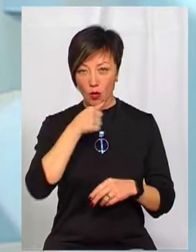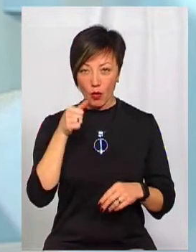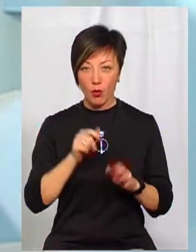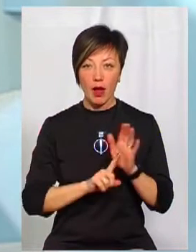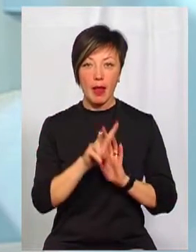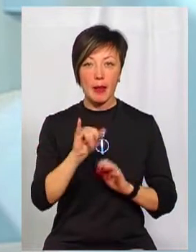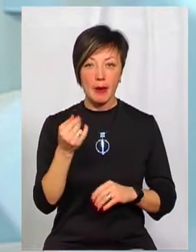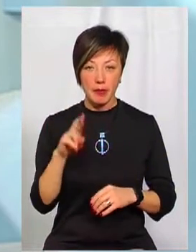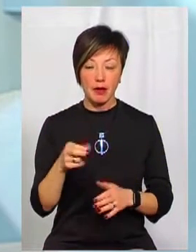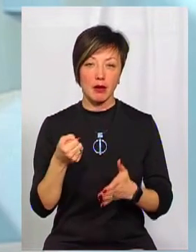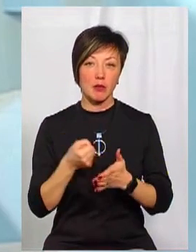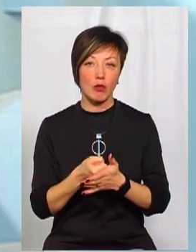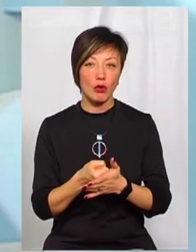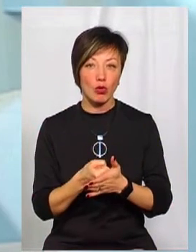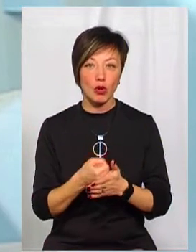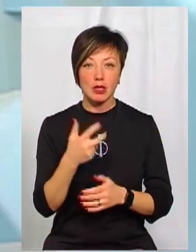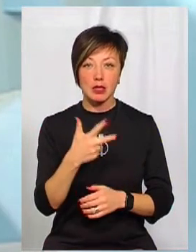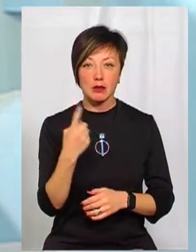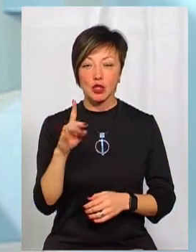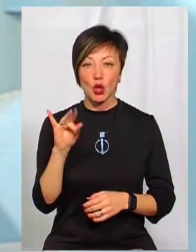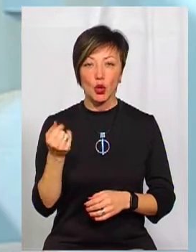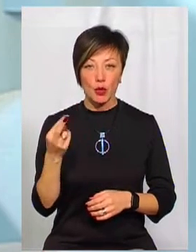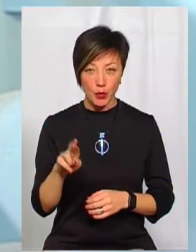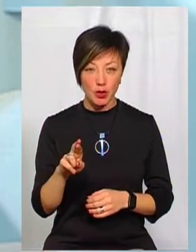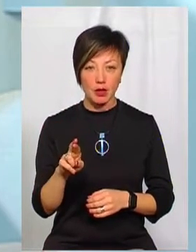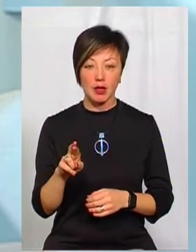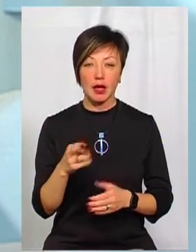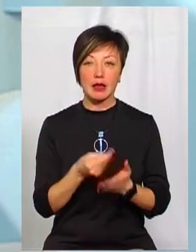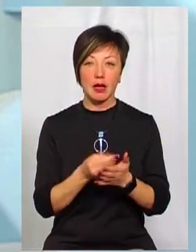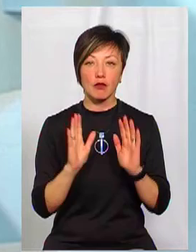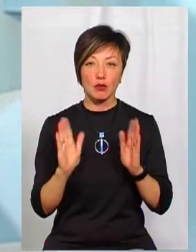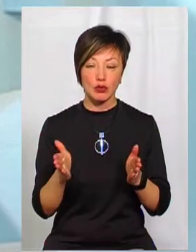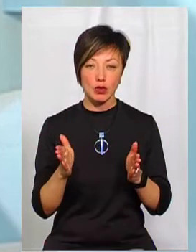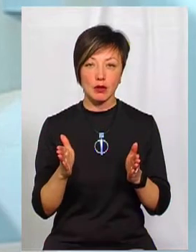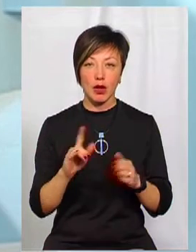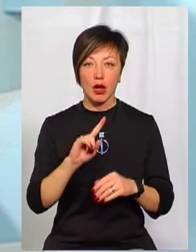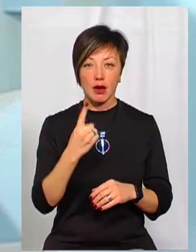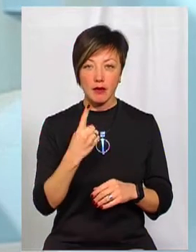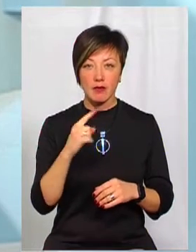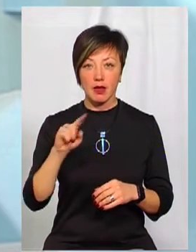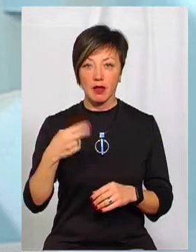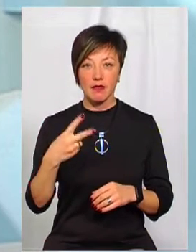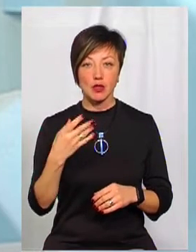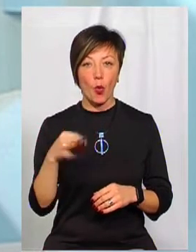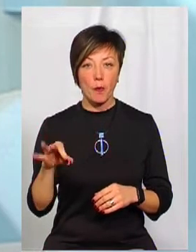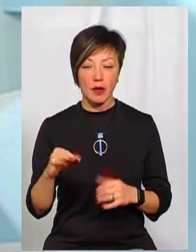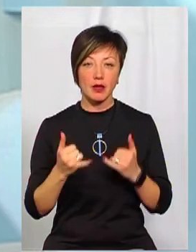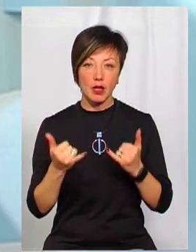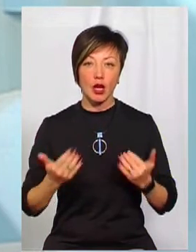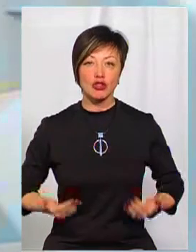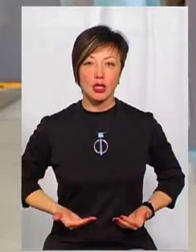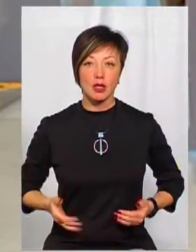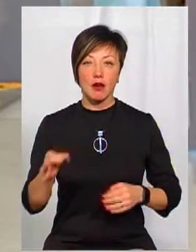липня місяця по 31 грудня тариф буде становити 1 гривна 20 копійок для